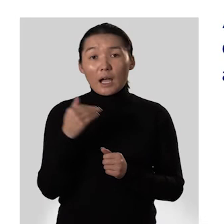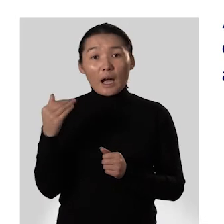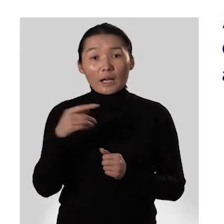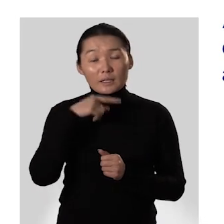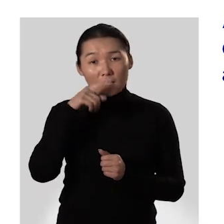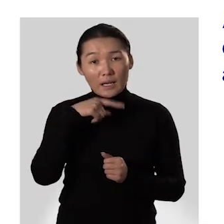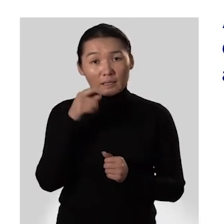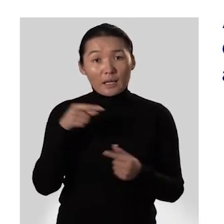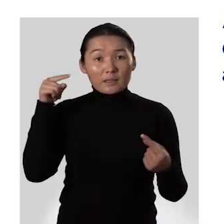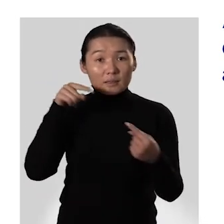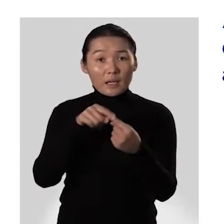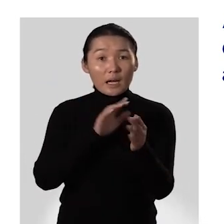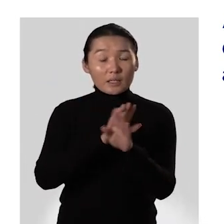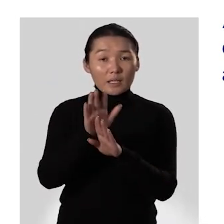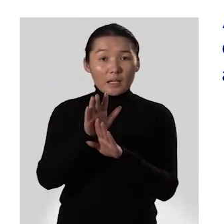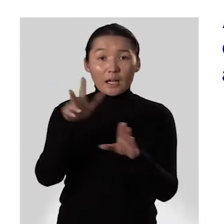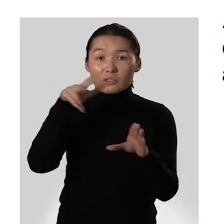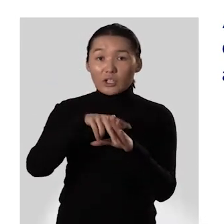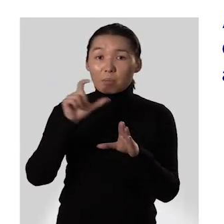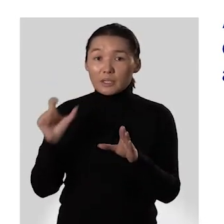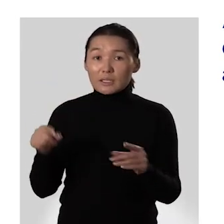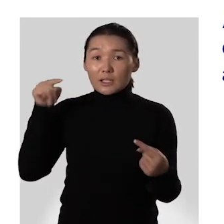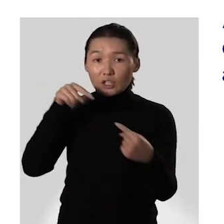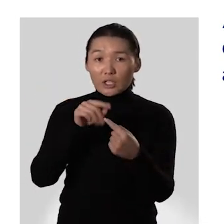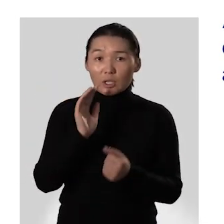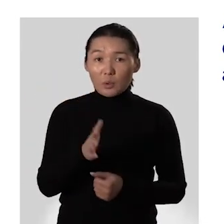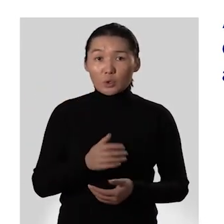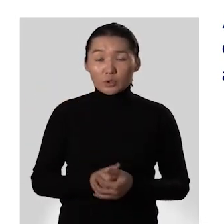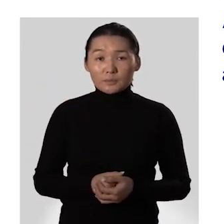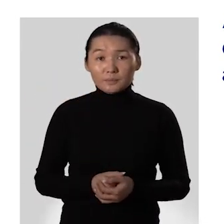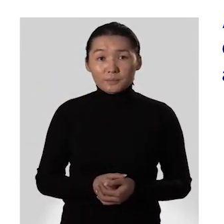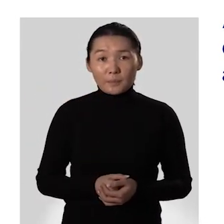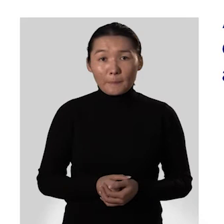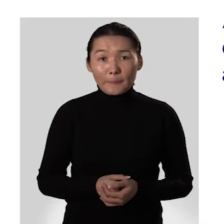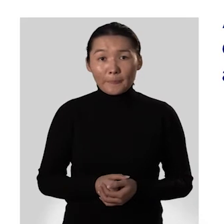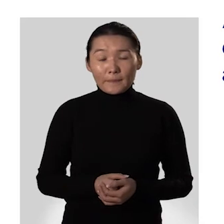айтканын так аткарган чабендеске жараша болот.